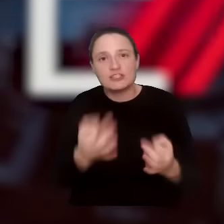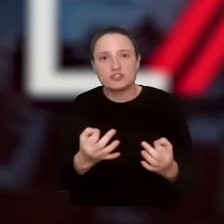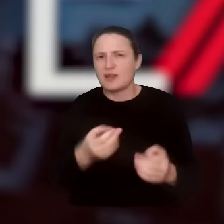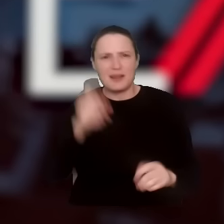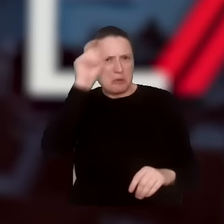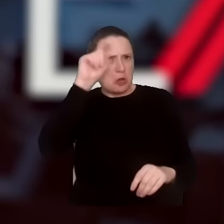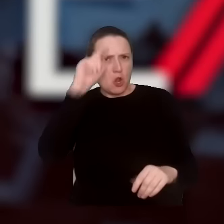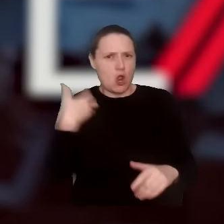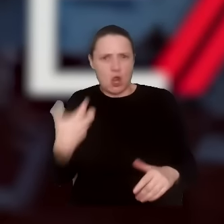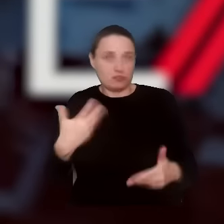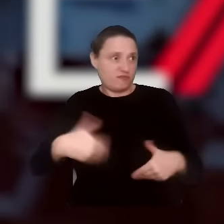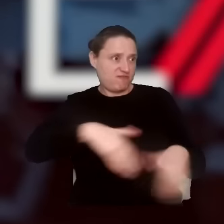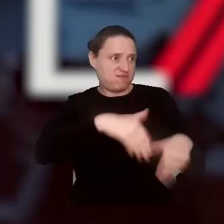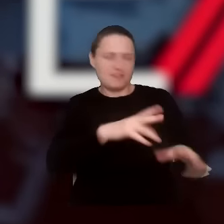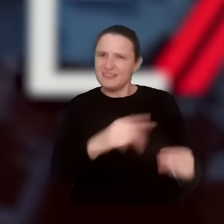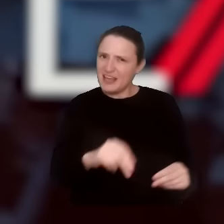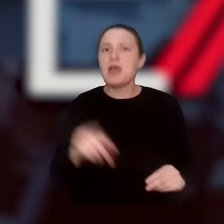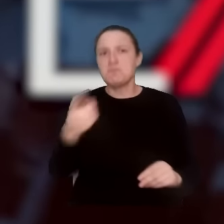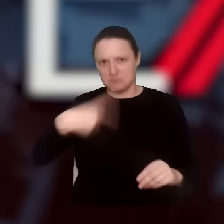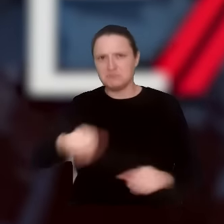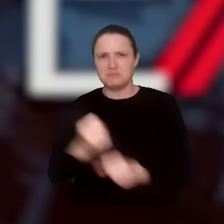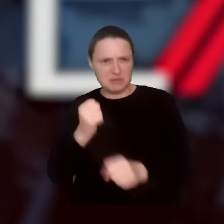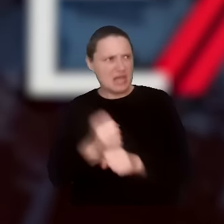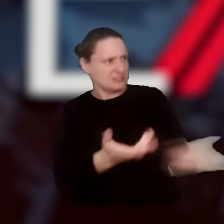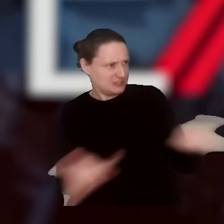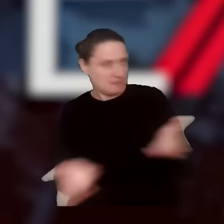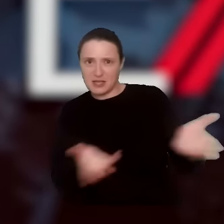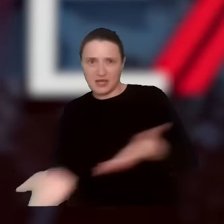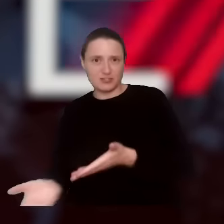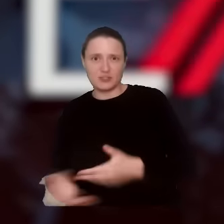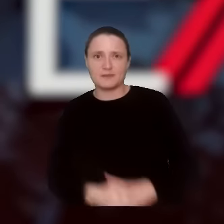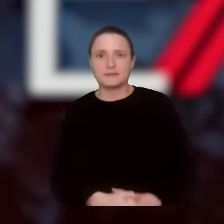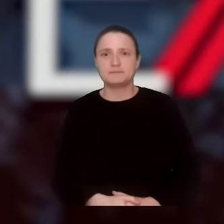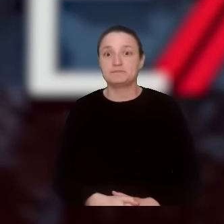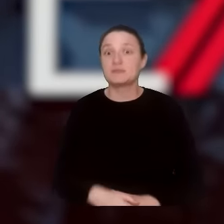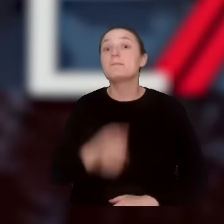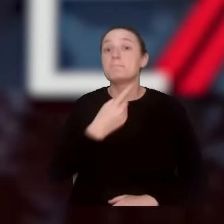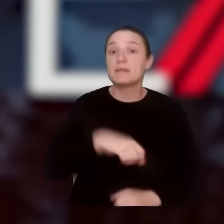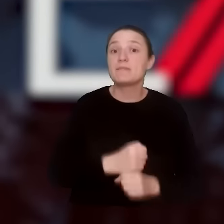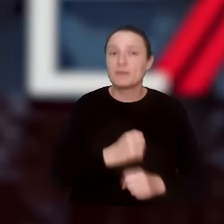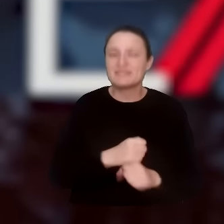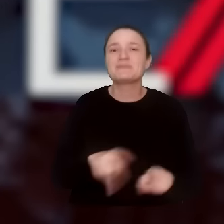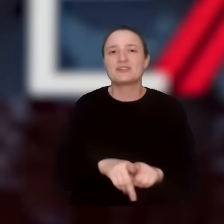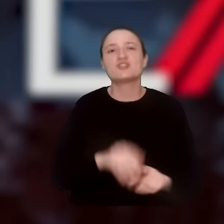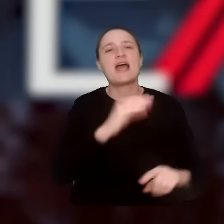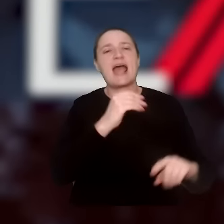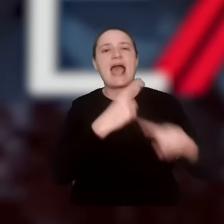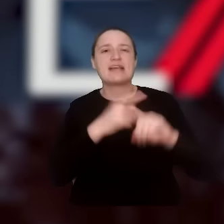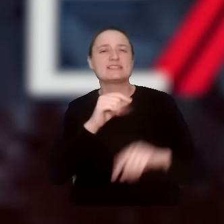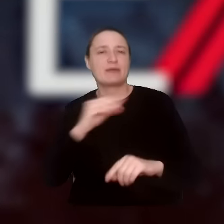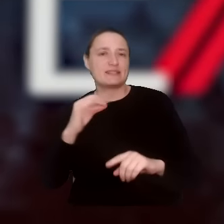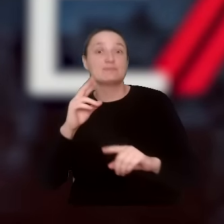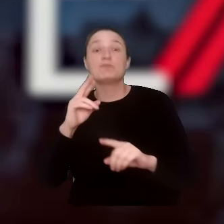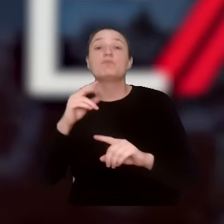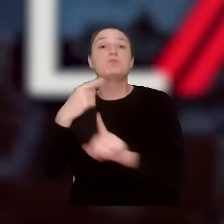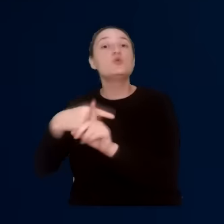Może. Szparagów u nas pod dostatkiem. Pracy starczy dla każdego. My na przykład popracujemy jeszcze przy Ekspresie Plus. Oto mała próbka tego, co nas